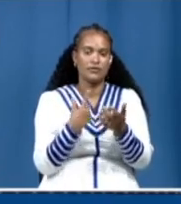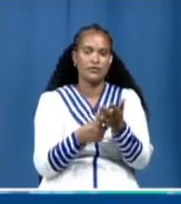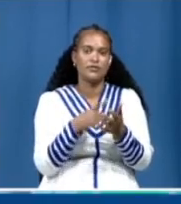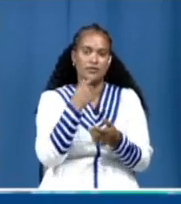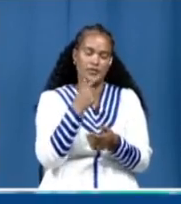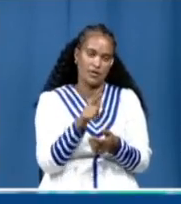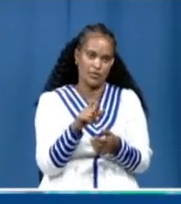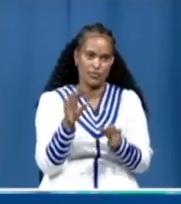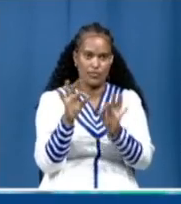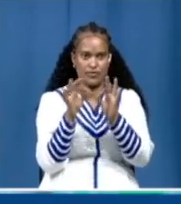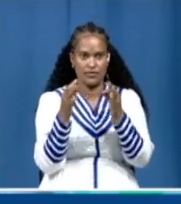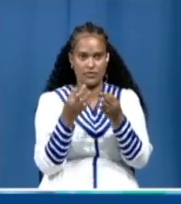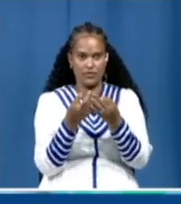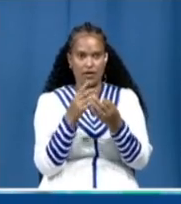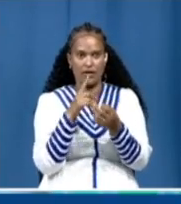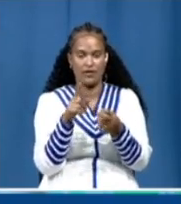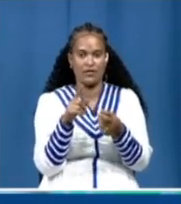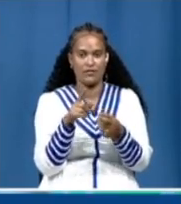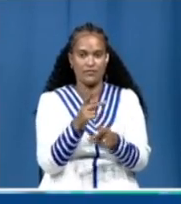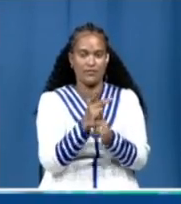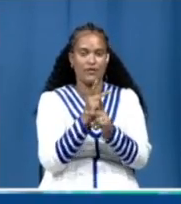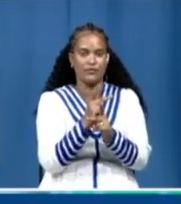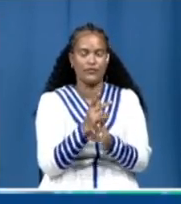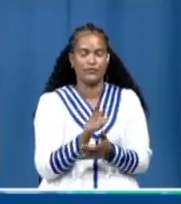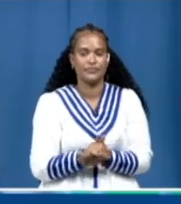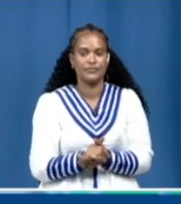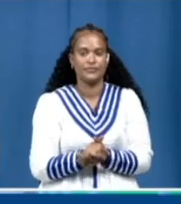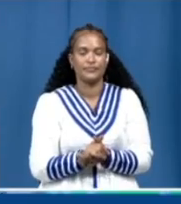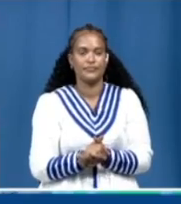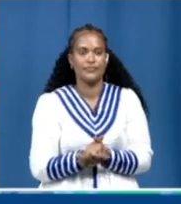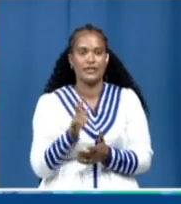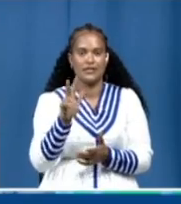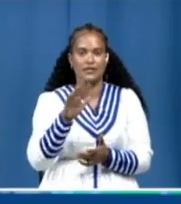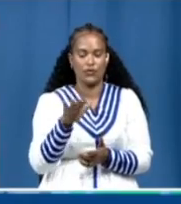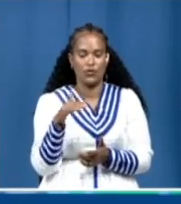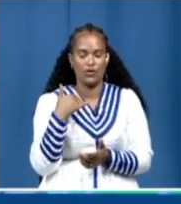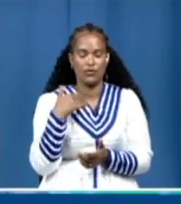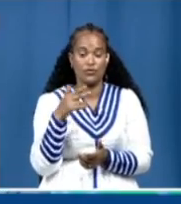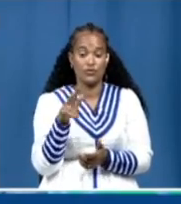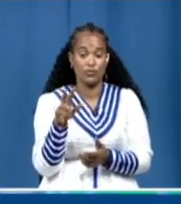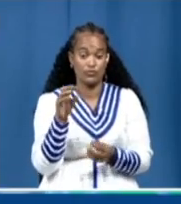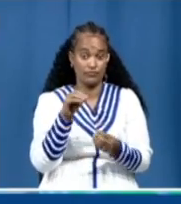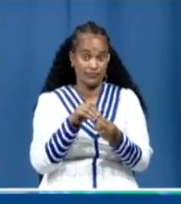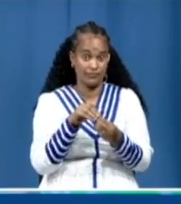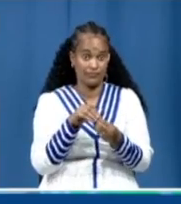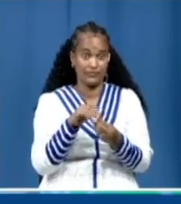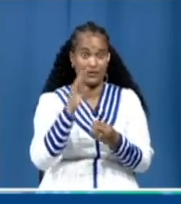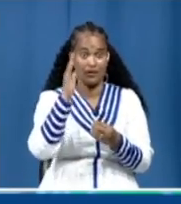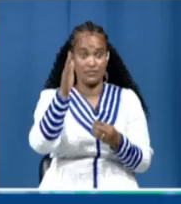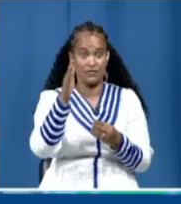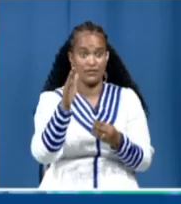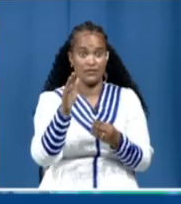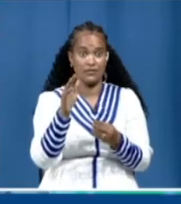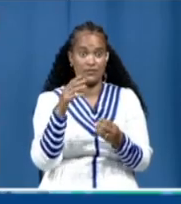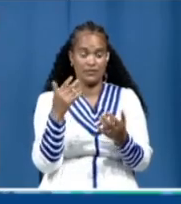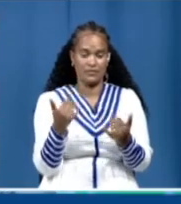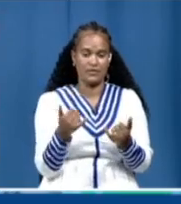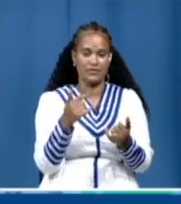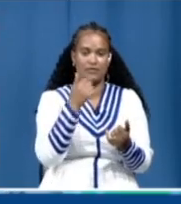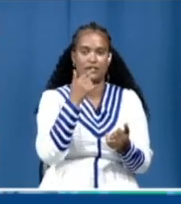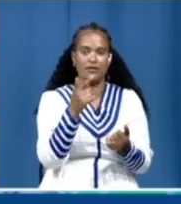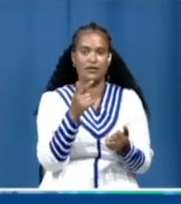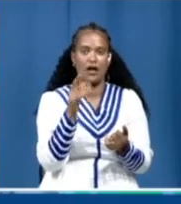ይዛረቡ። ስድራ የ ነዝዓቁራ ዚ ማለት ቆልዑ ሰለስተ ቆልዑ ተለውኒ ሰብ እውን ቀፃላይ ርግፅ ከምዝኸ ዝልቲ